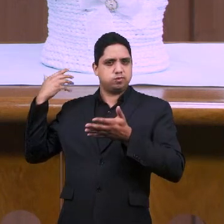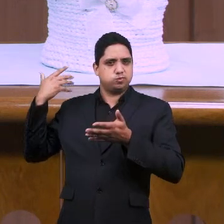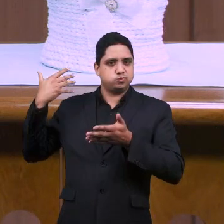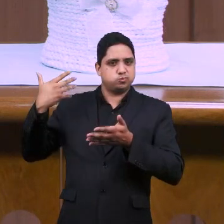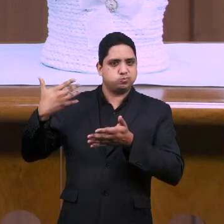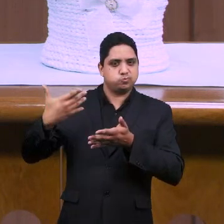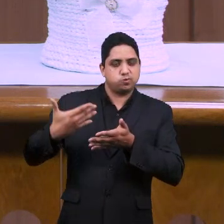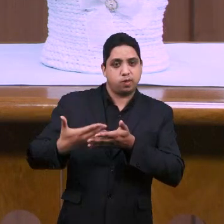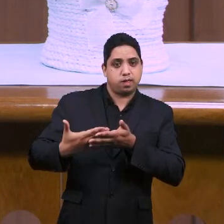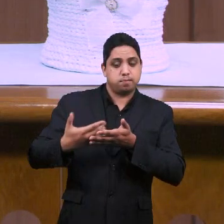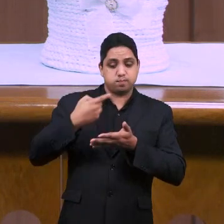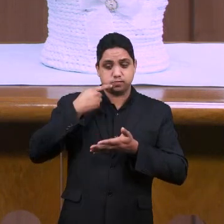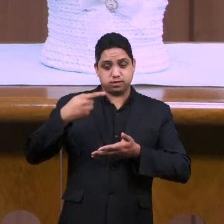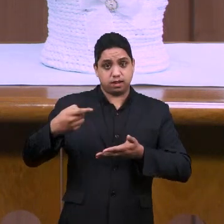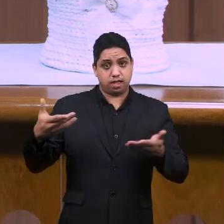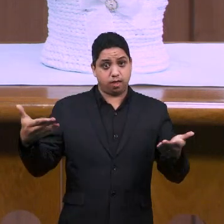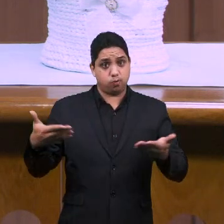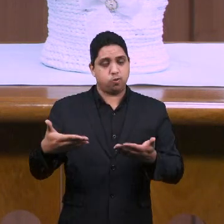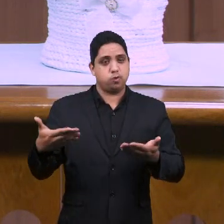de la semaine dernière